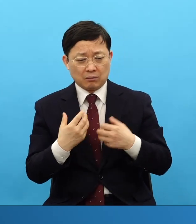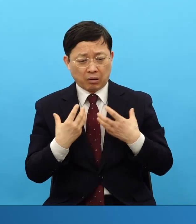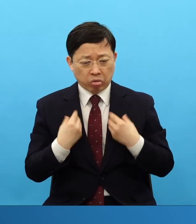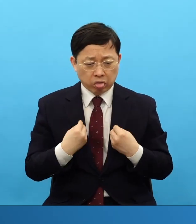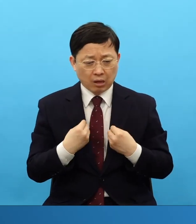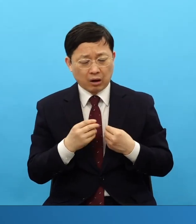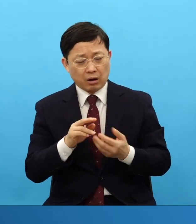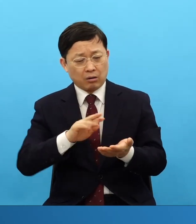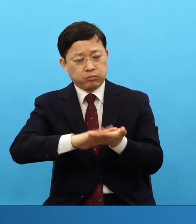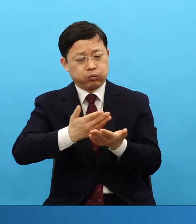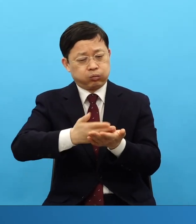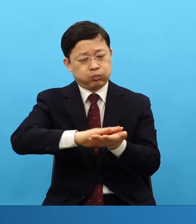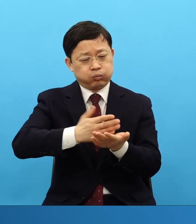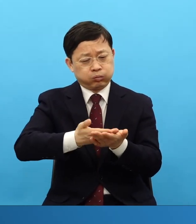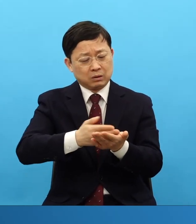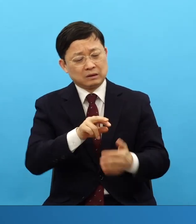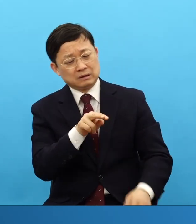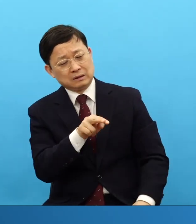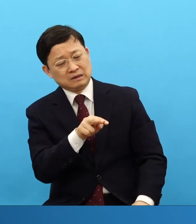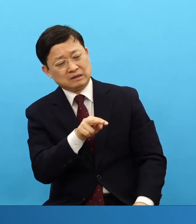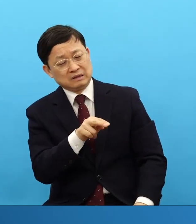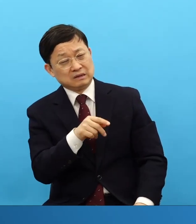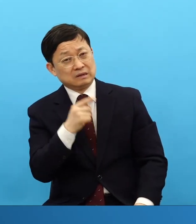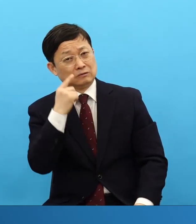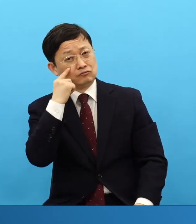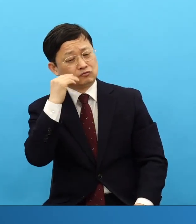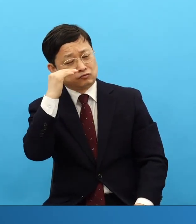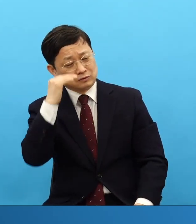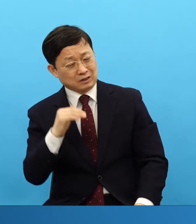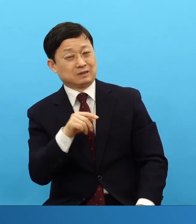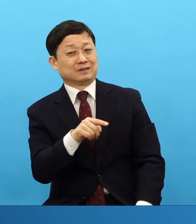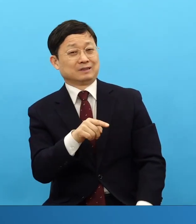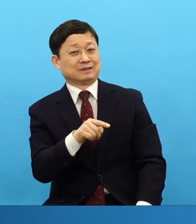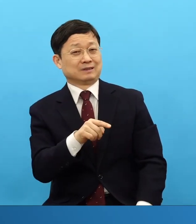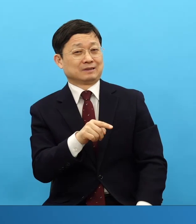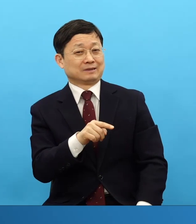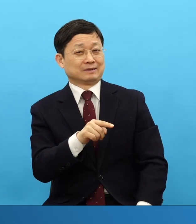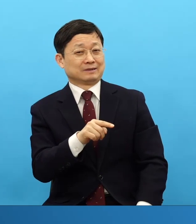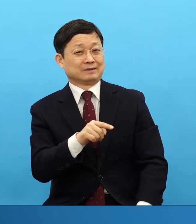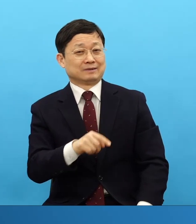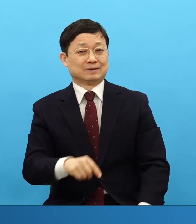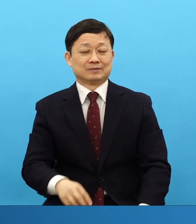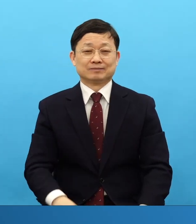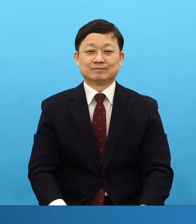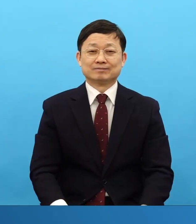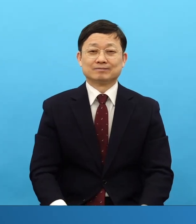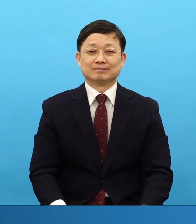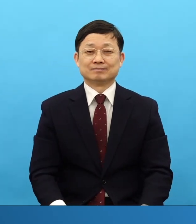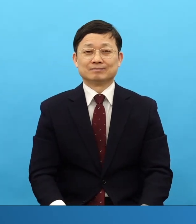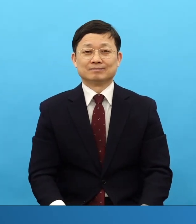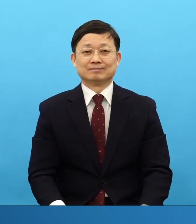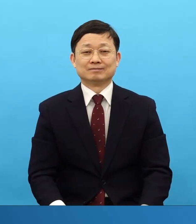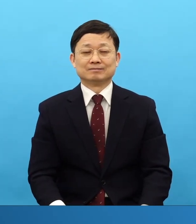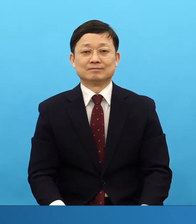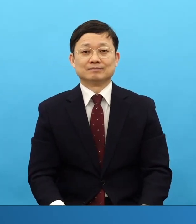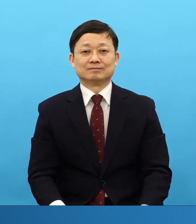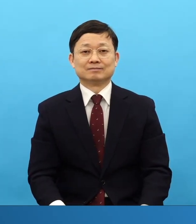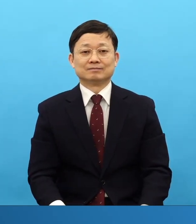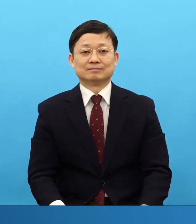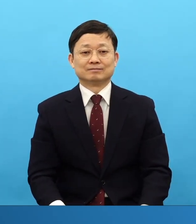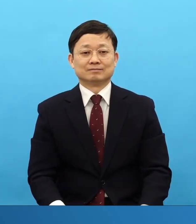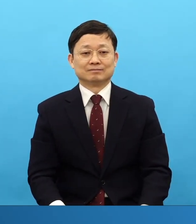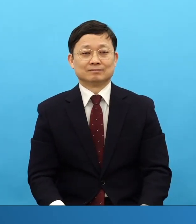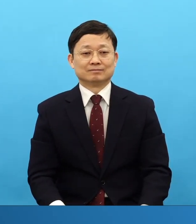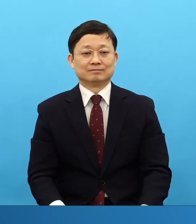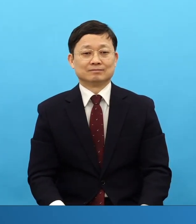we're 이런 not- 수준밖에 안 돼 잘못하면. If we're not careful, church members will be at a state where they get excited with answers and dismayed with no answers.